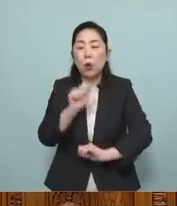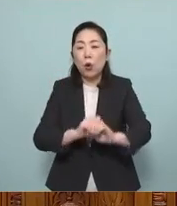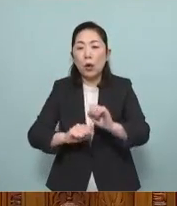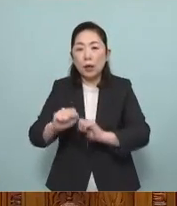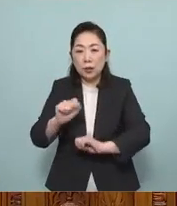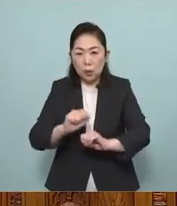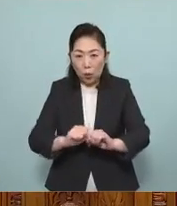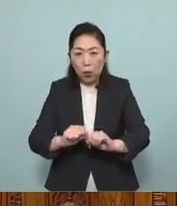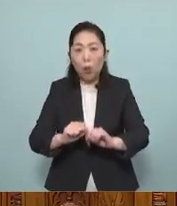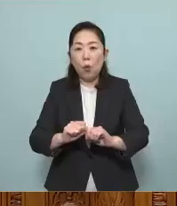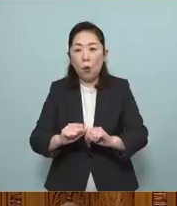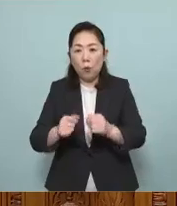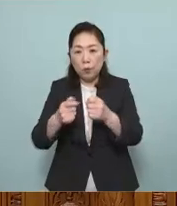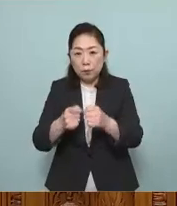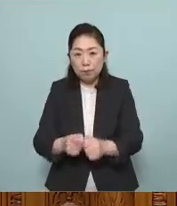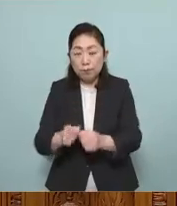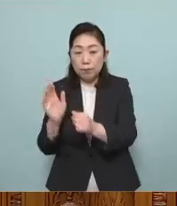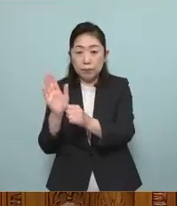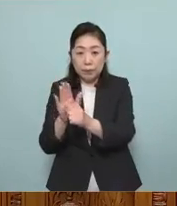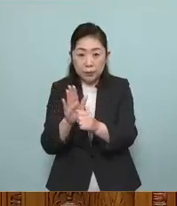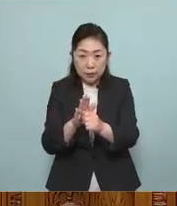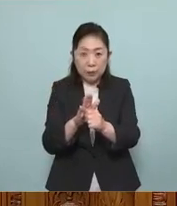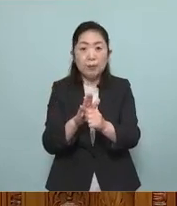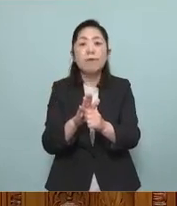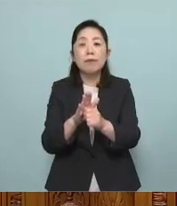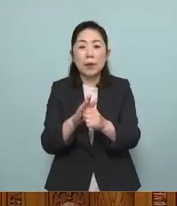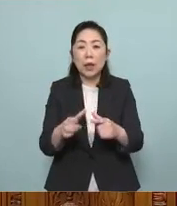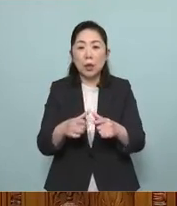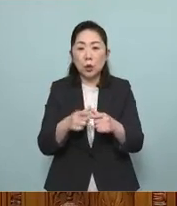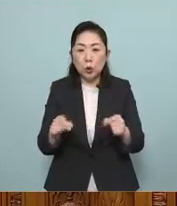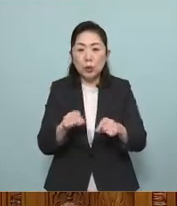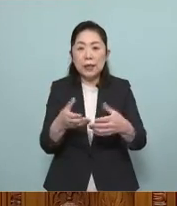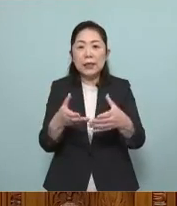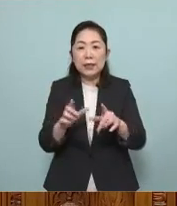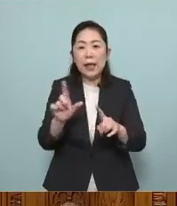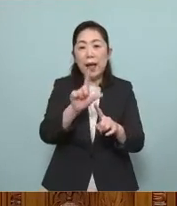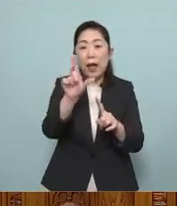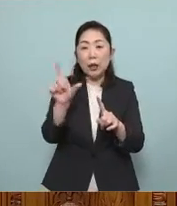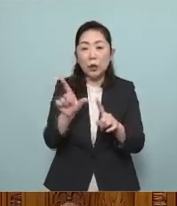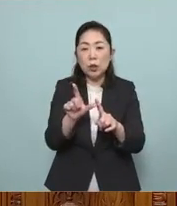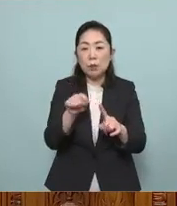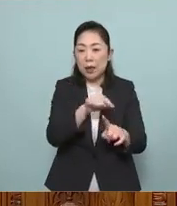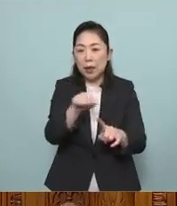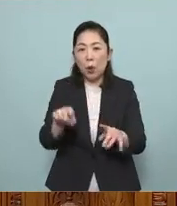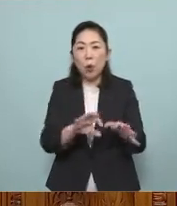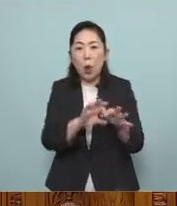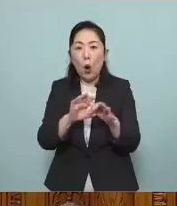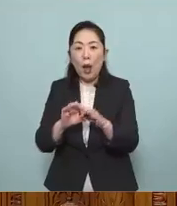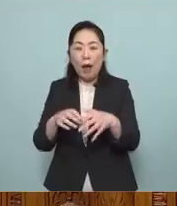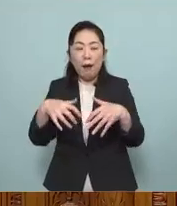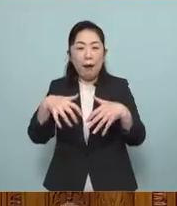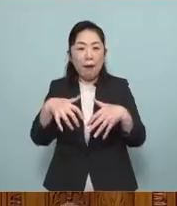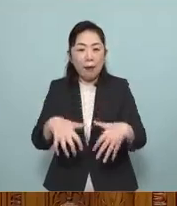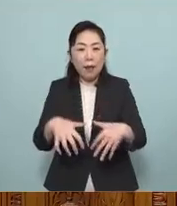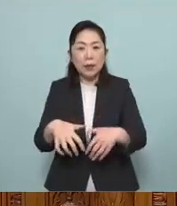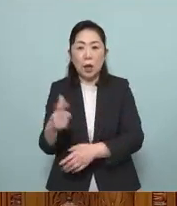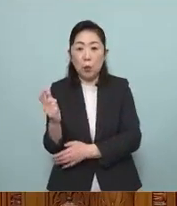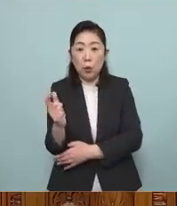め細かく支援するとともに、国、自治体、NPO の連携体制を強化